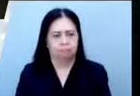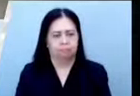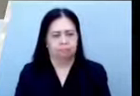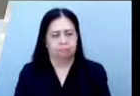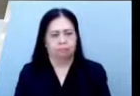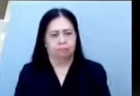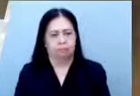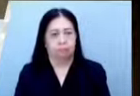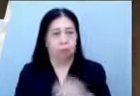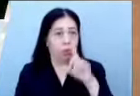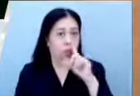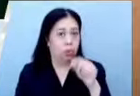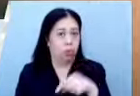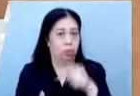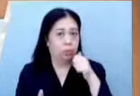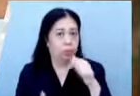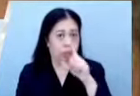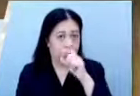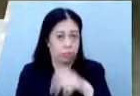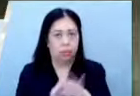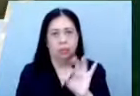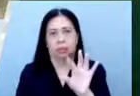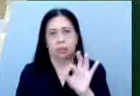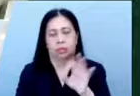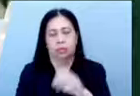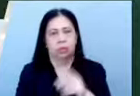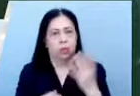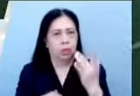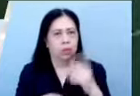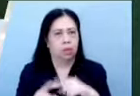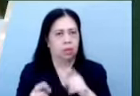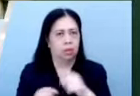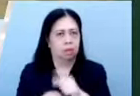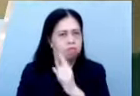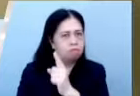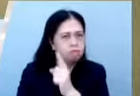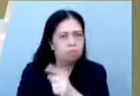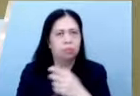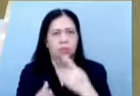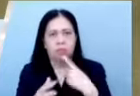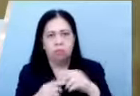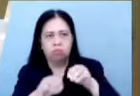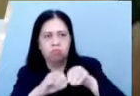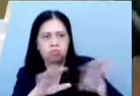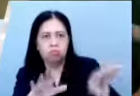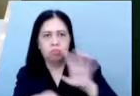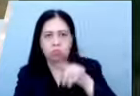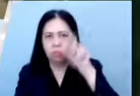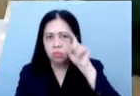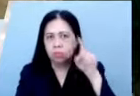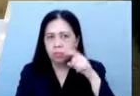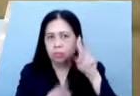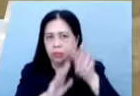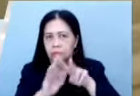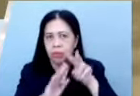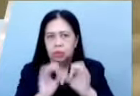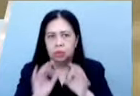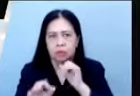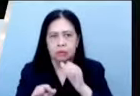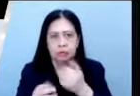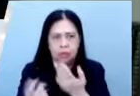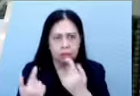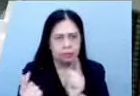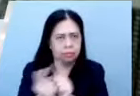Nagsumbong ang babaeng 19 anyos matapos umano siyang takutin na ipapakalat ang kanilang maselang video kung hindi makikipagkita muli.